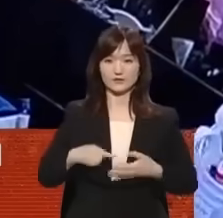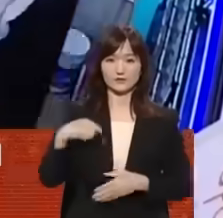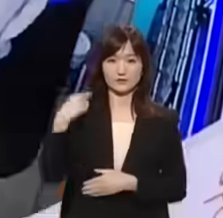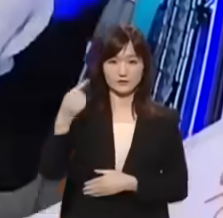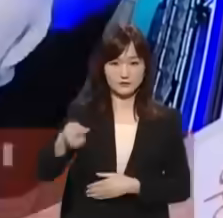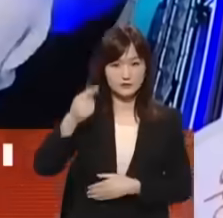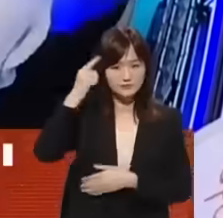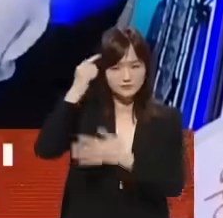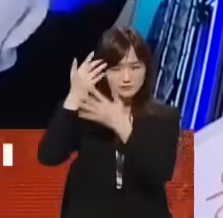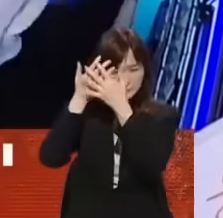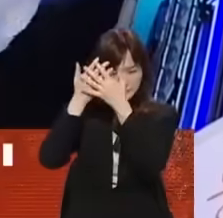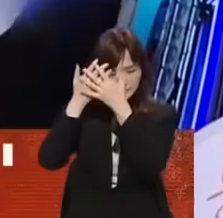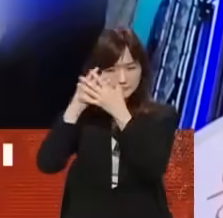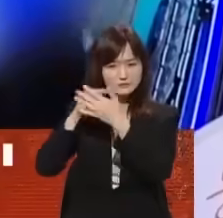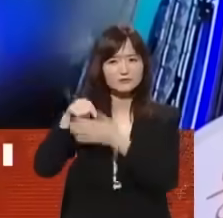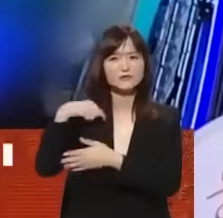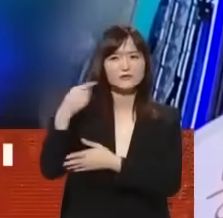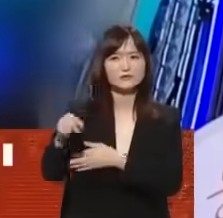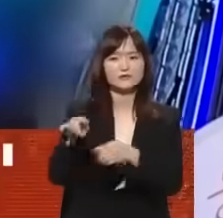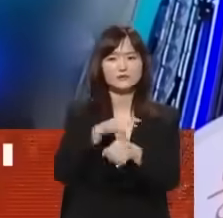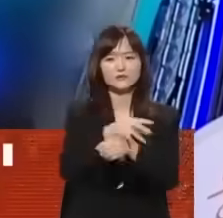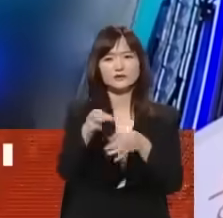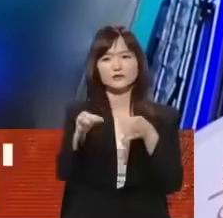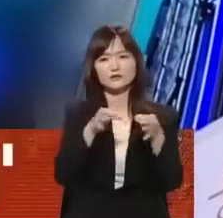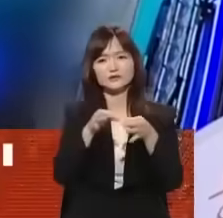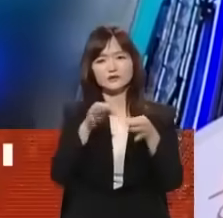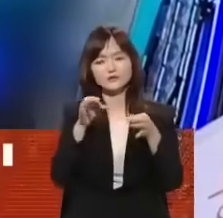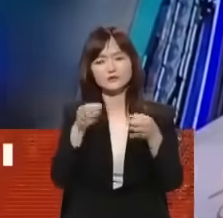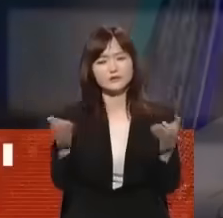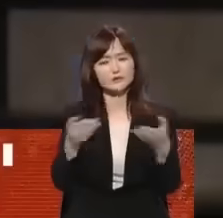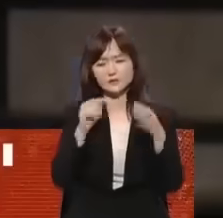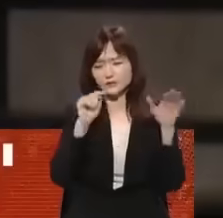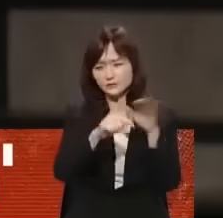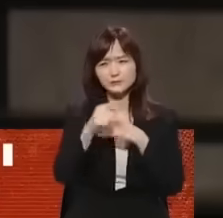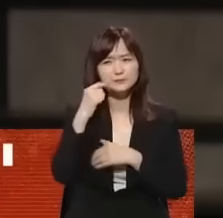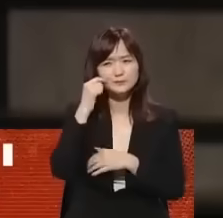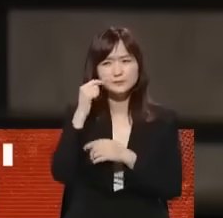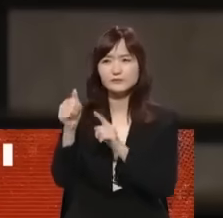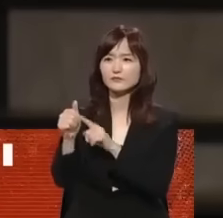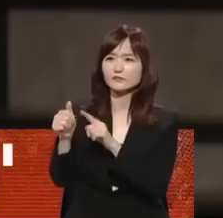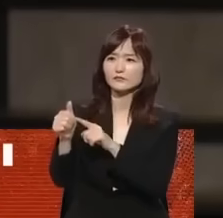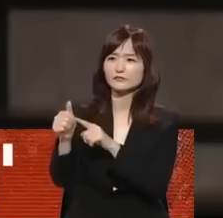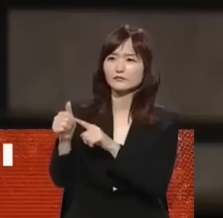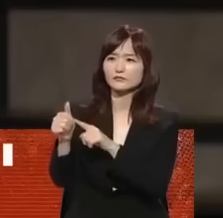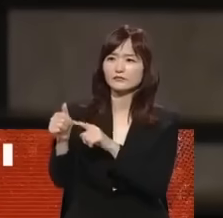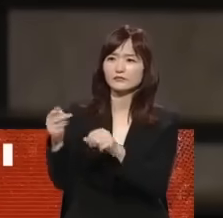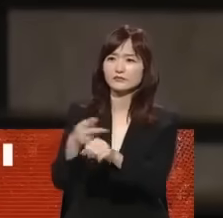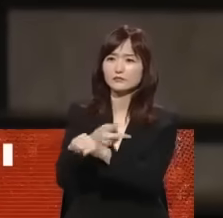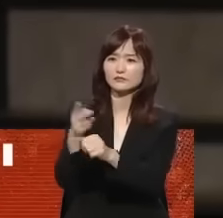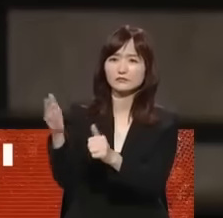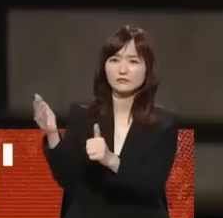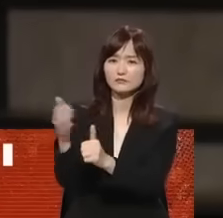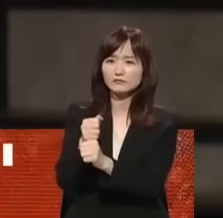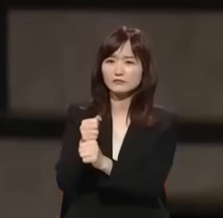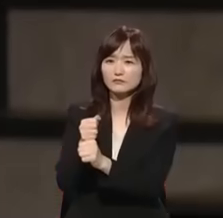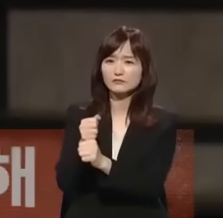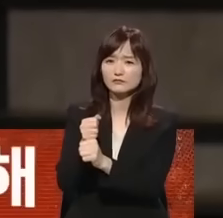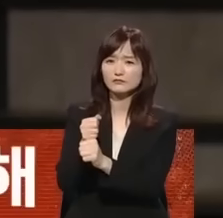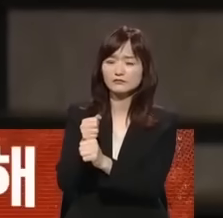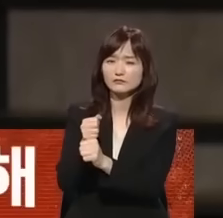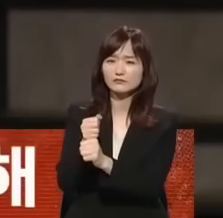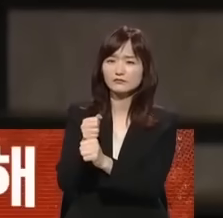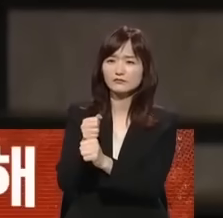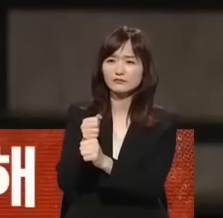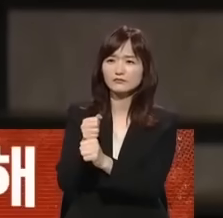트라우마가 생겨서 그날부터는 편의점을 나가지 못하고 있다고 해요. 저 남성 2시간 만에 붙잡혔다고 하는데